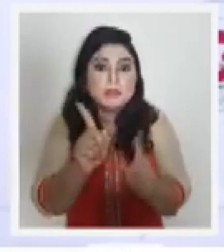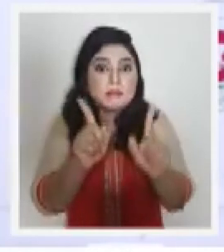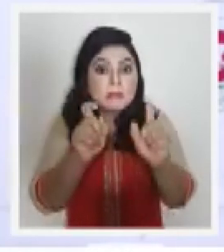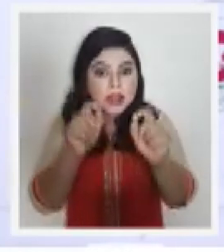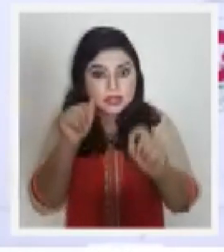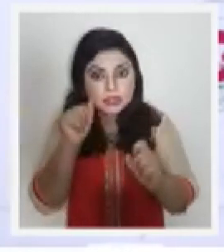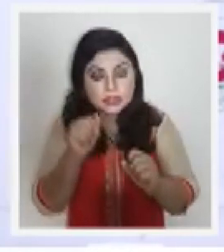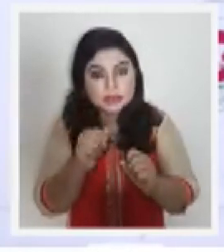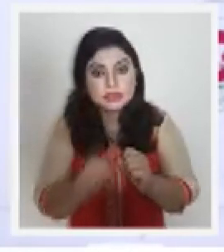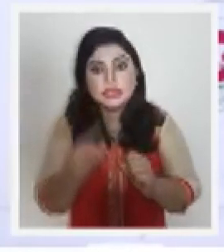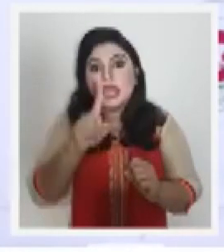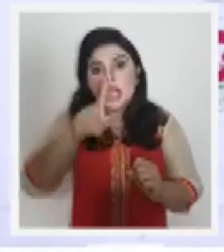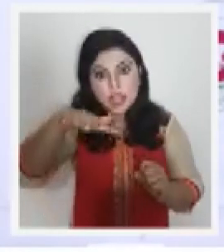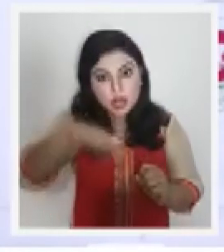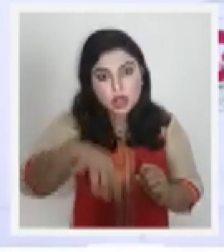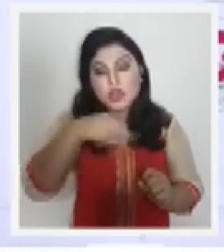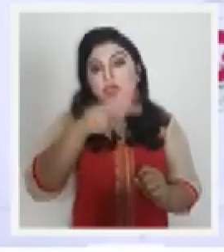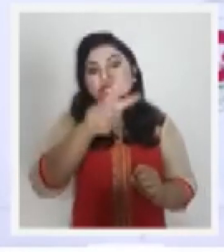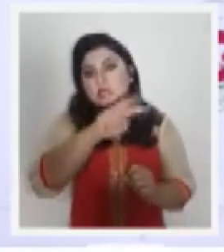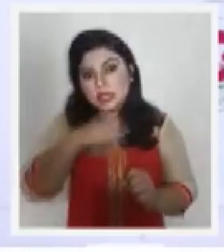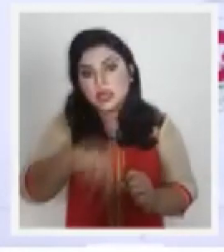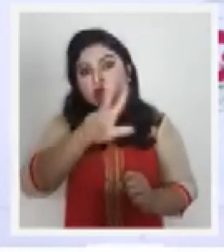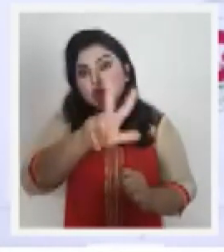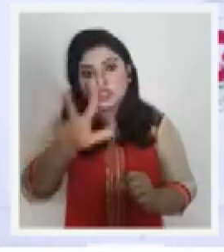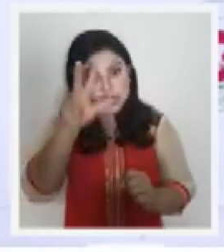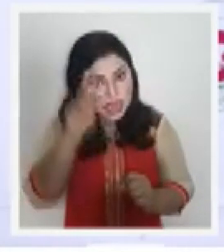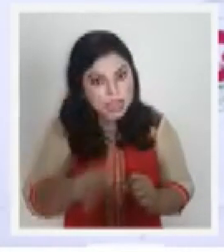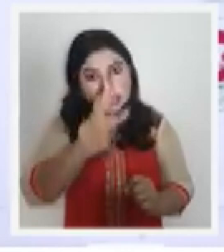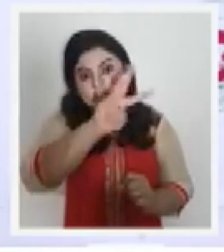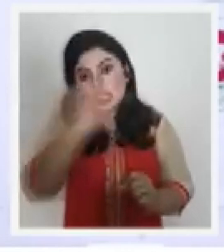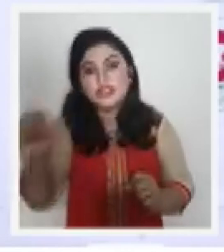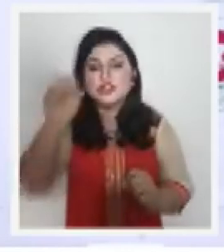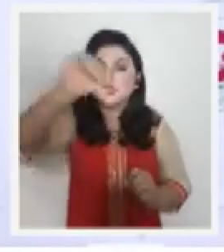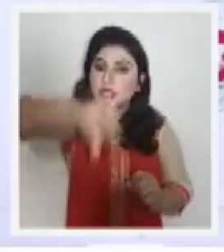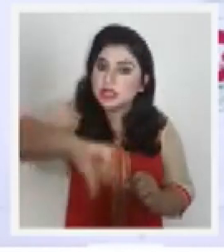এ পর্যন্ত টেলিমেডিসিনে কোভিড-19 স্বাস্থ্যসেবা গ্রহণ করেছেন